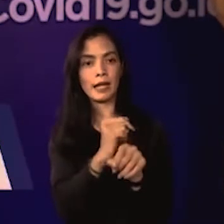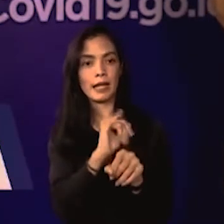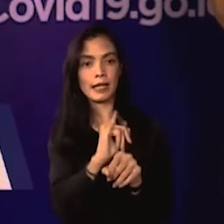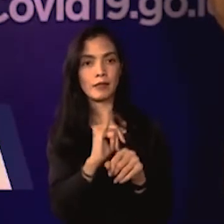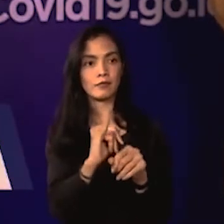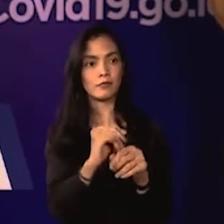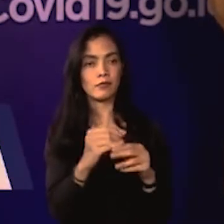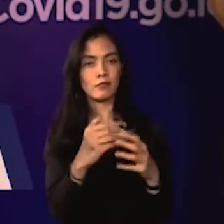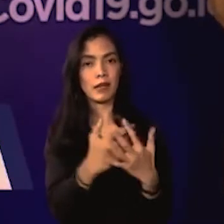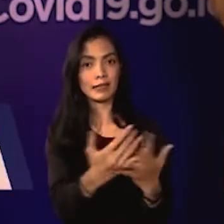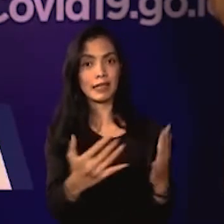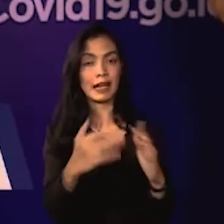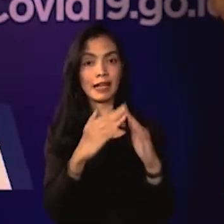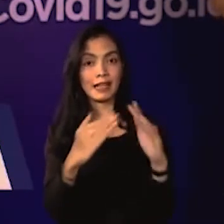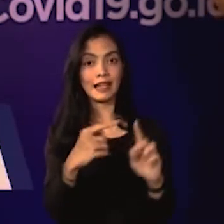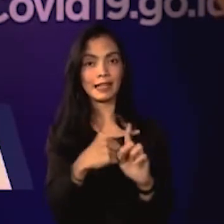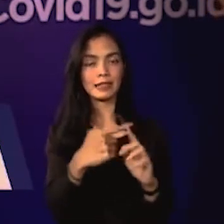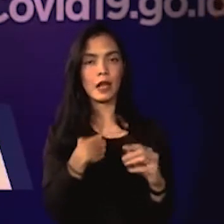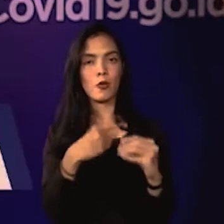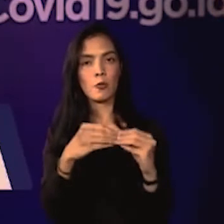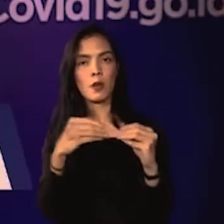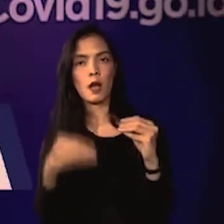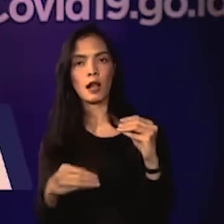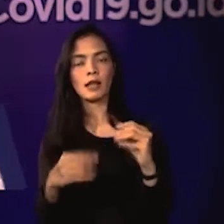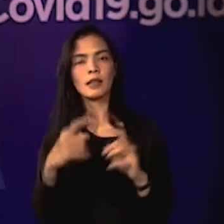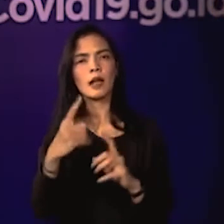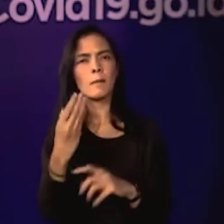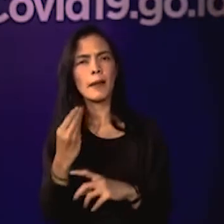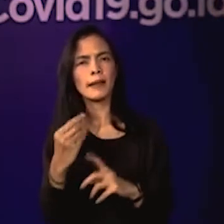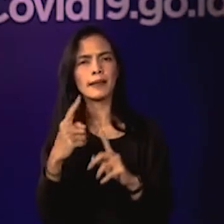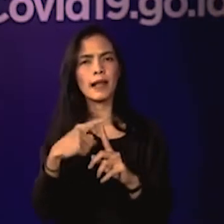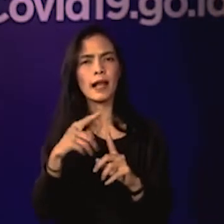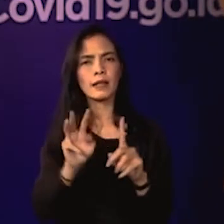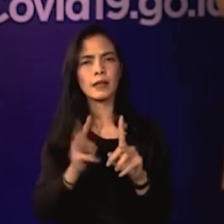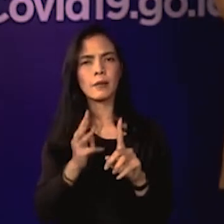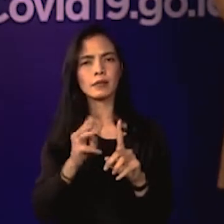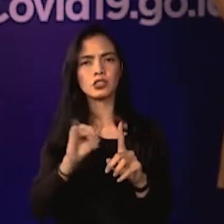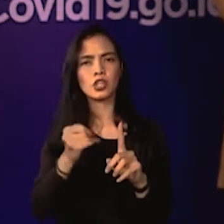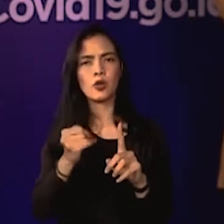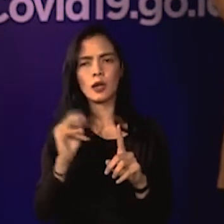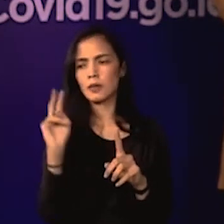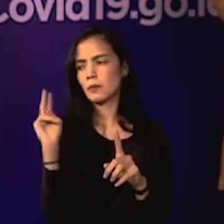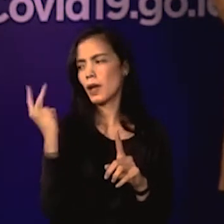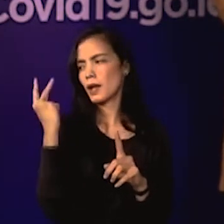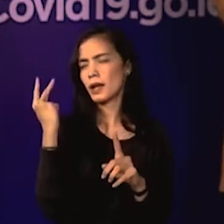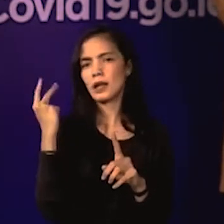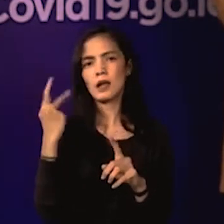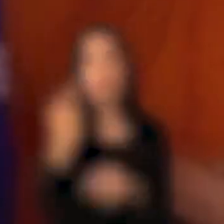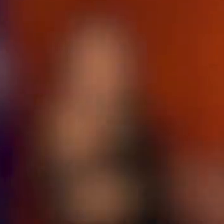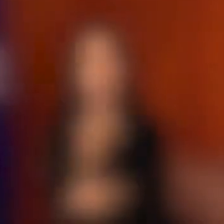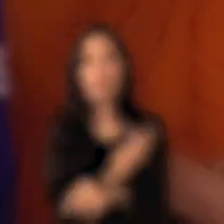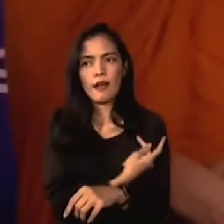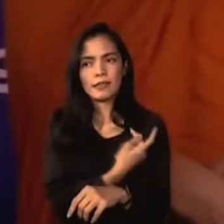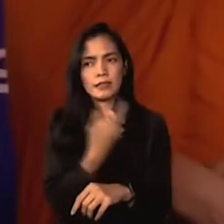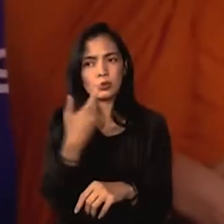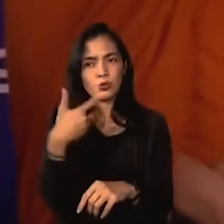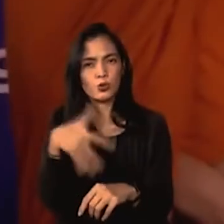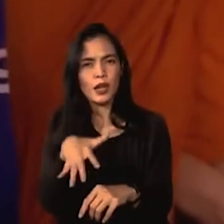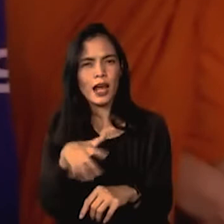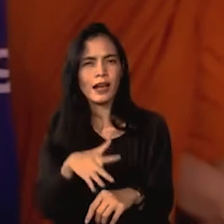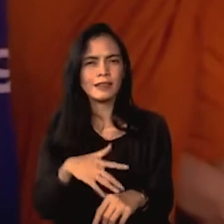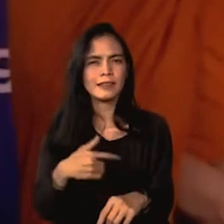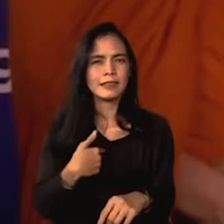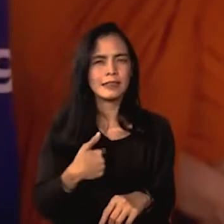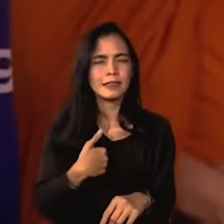gereja pada tanggal 13 Januari kemarin. Dan setelah divaksin itu, saya